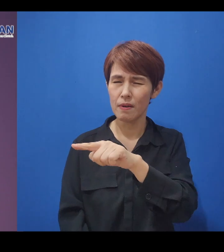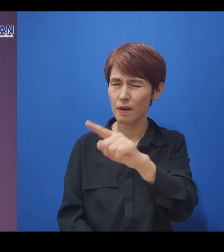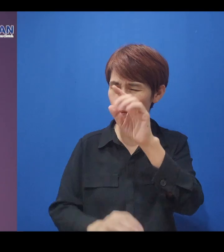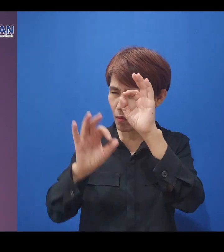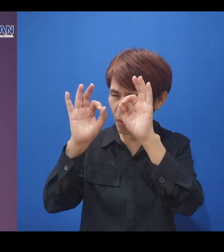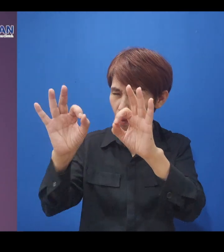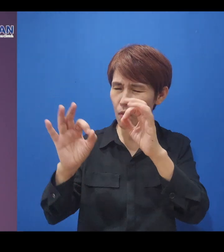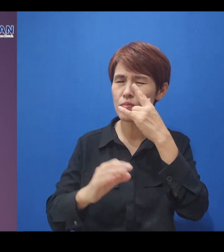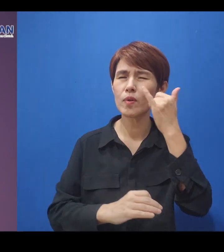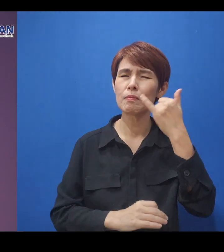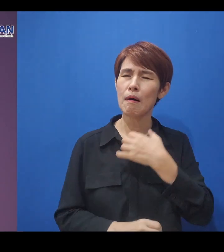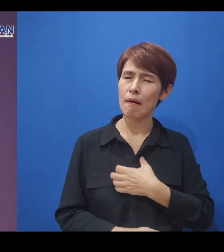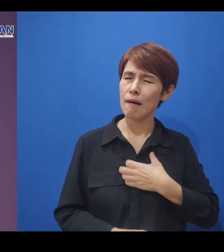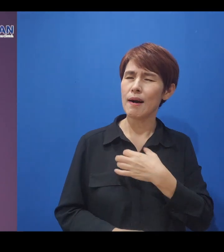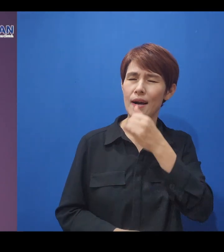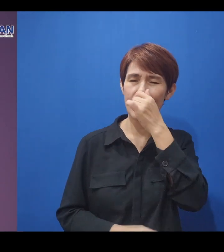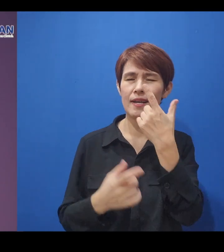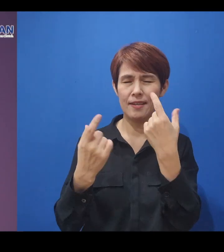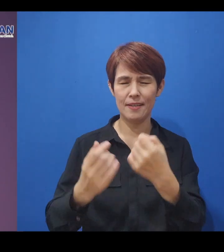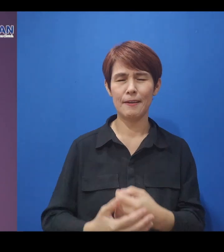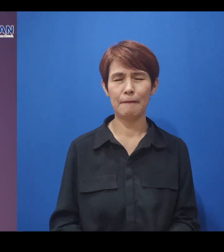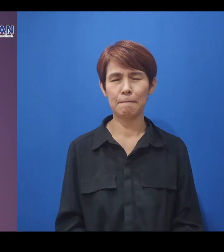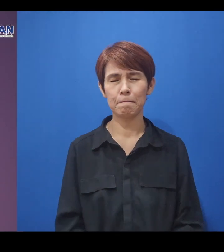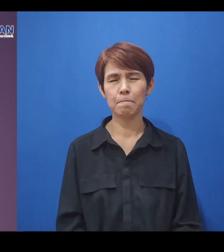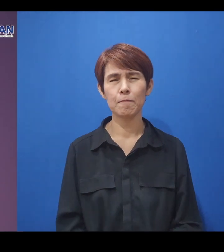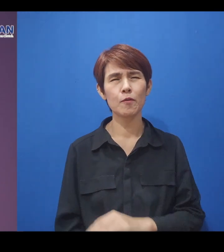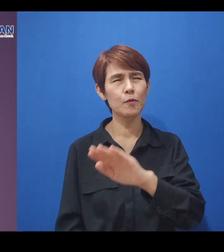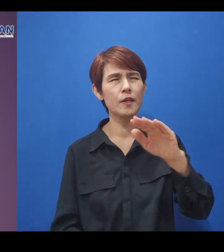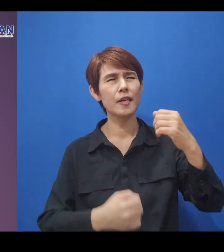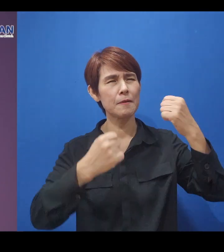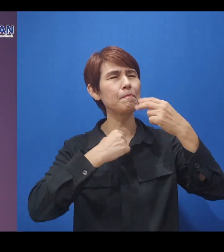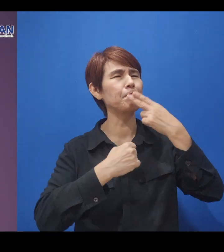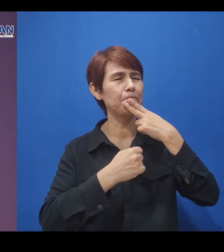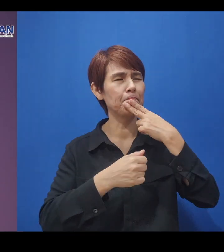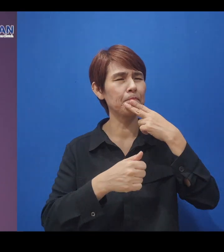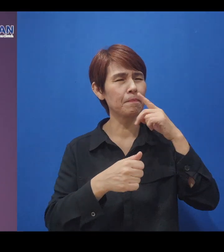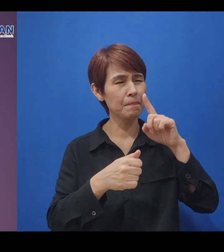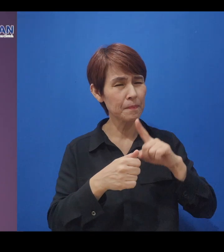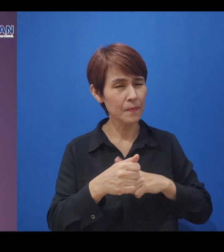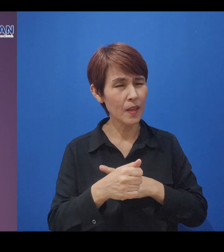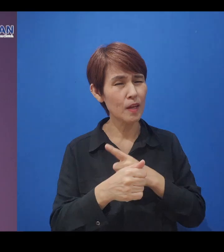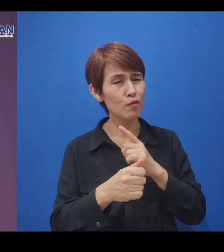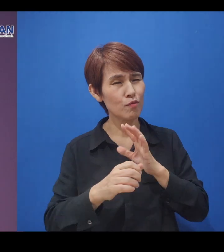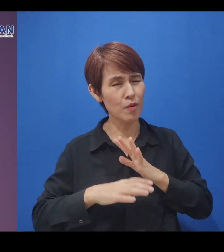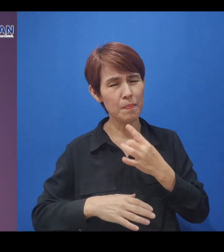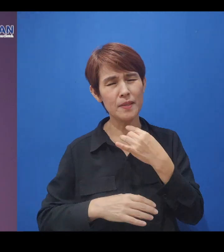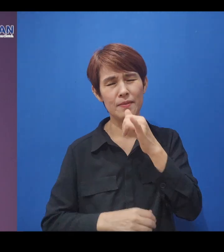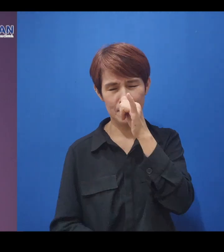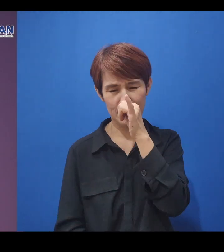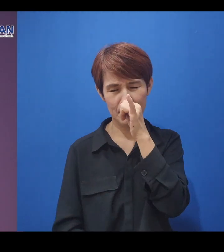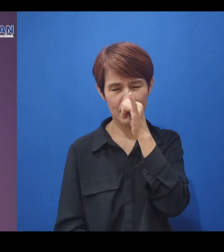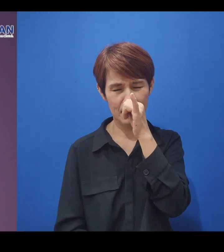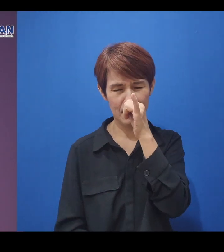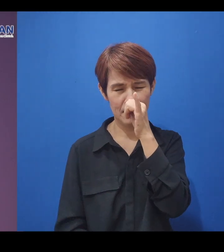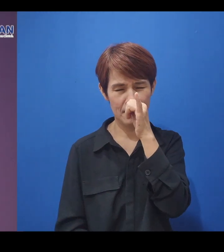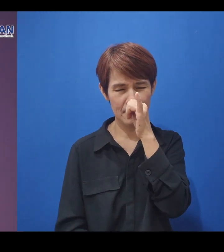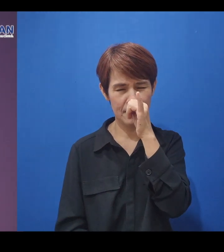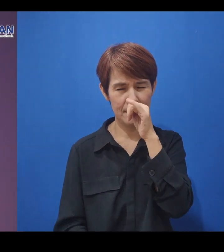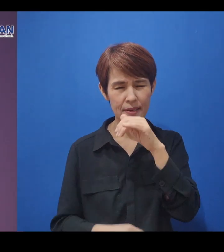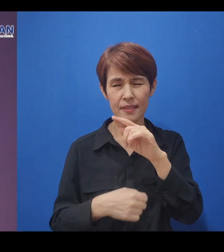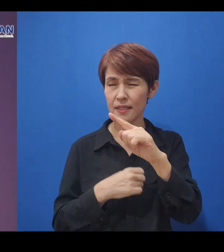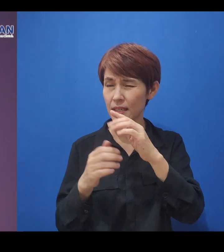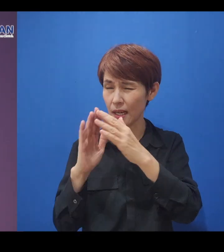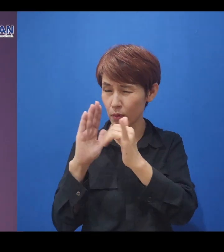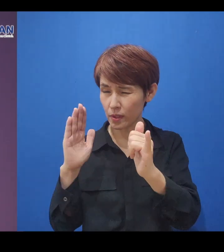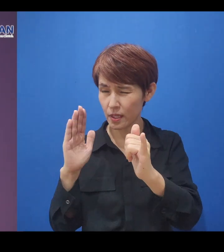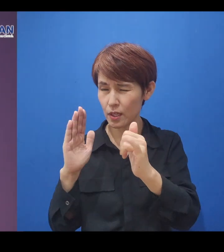부모님의 마음도 단도가 내리는 줄 압니다. 우리에게 힘이 없으니, 우리에게 두려움밖에 없으니 사랑하는